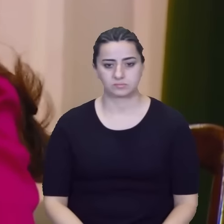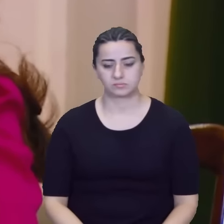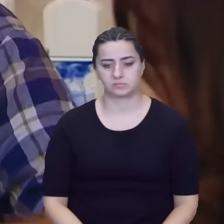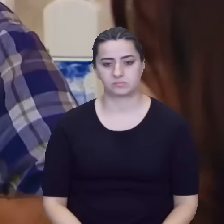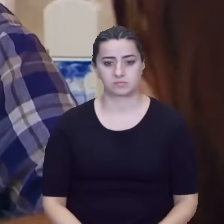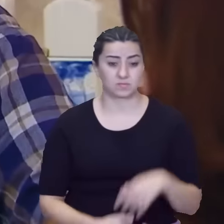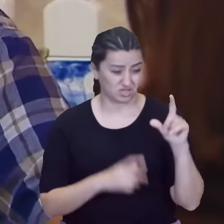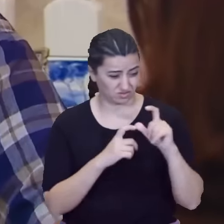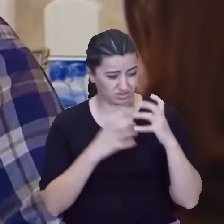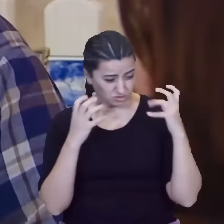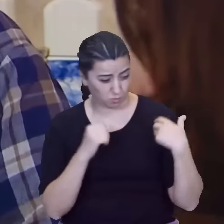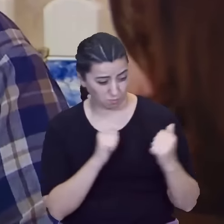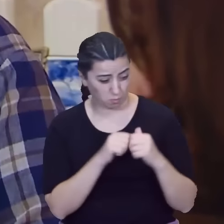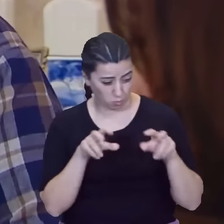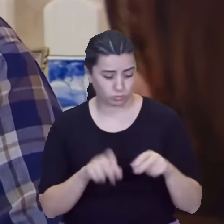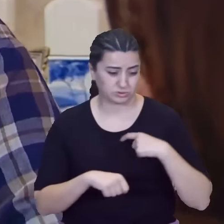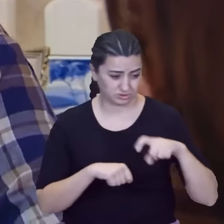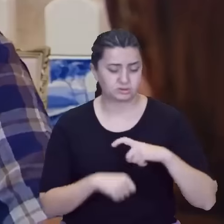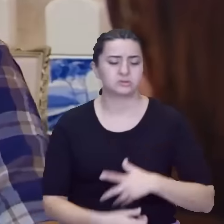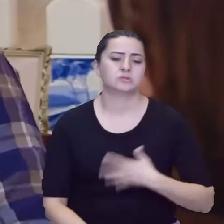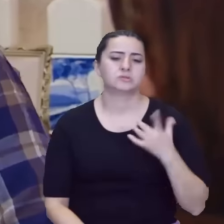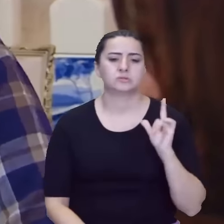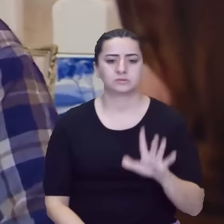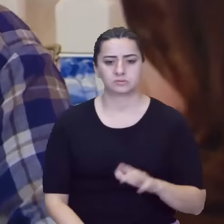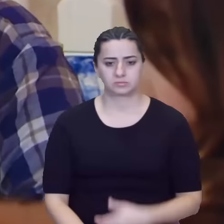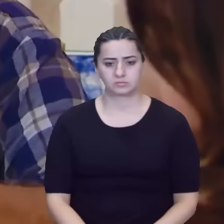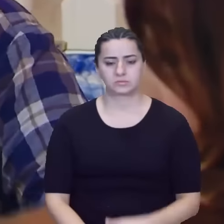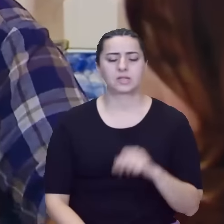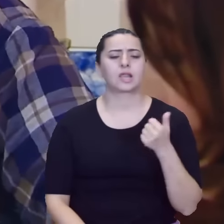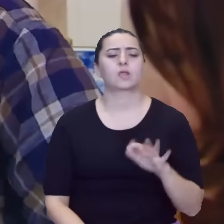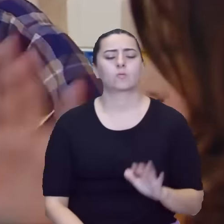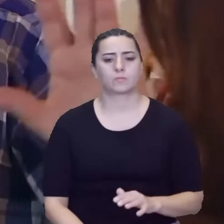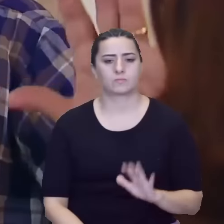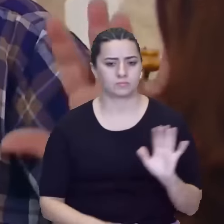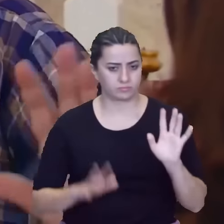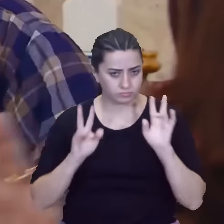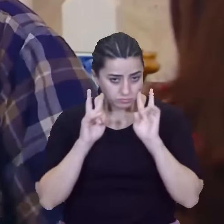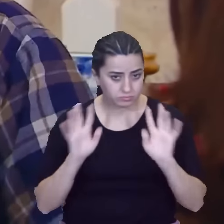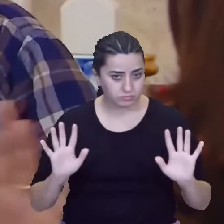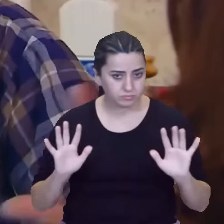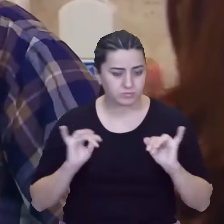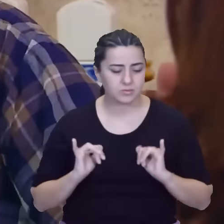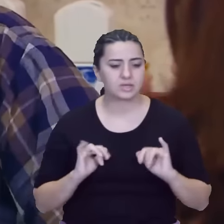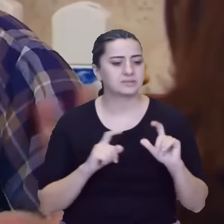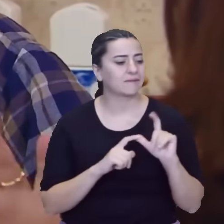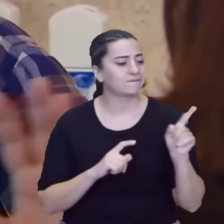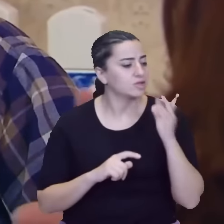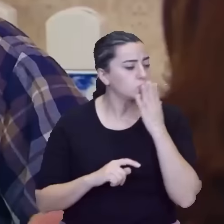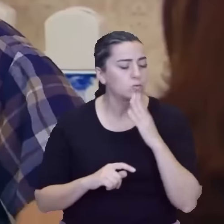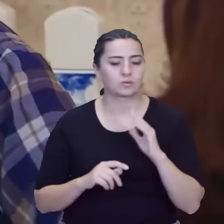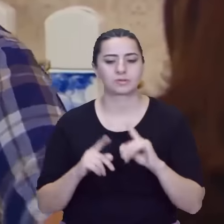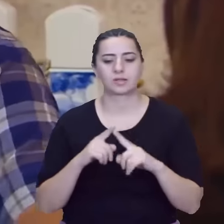Ya ben o Seyfi'yi çekeceğim burada. Sinirleneceğim durup dururken. Hiç gerek yok, hiç gerek yok. Bak, Seyfi'siz bir